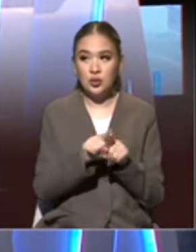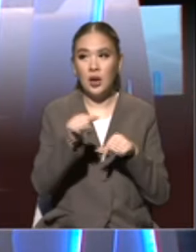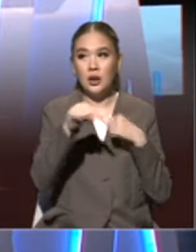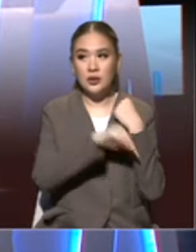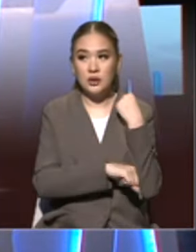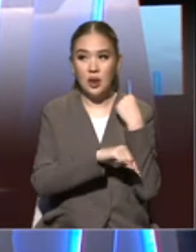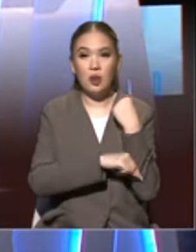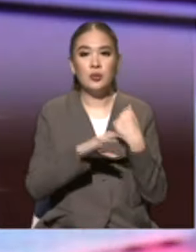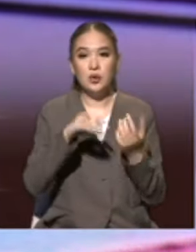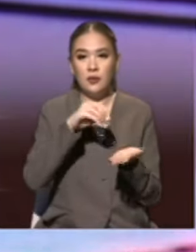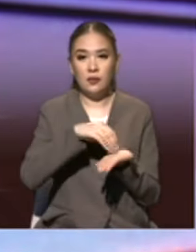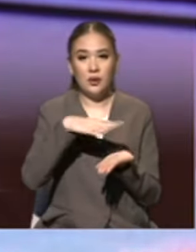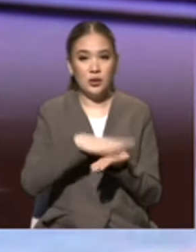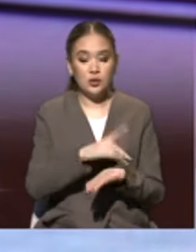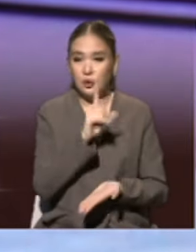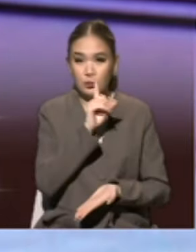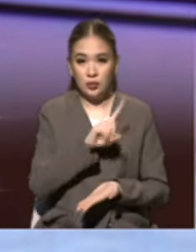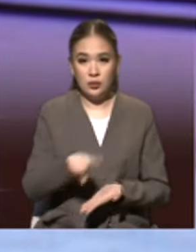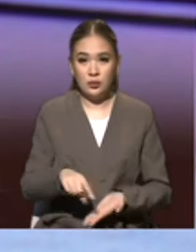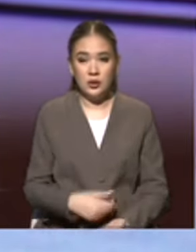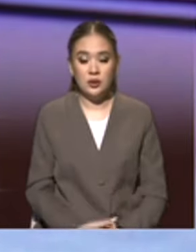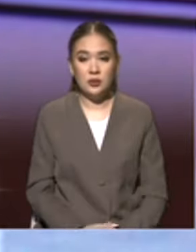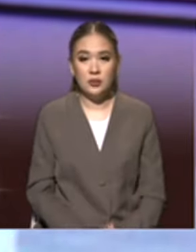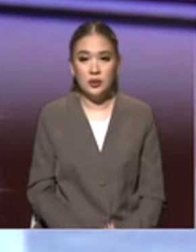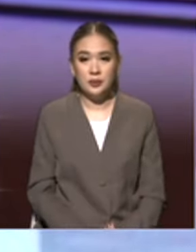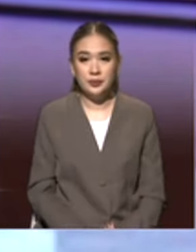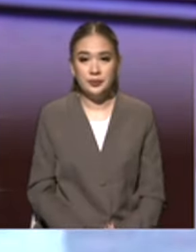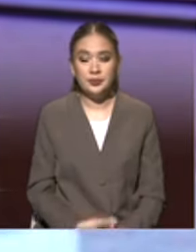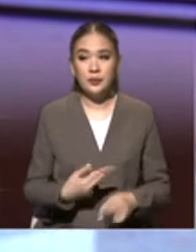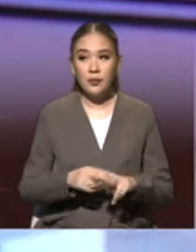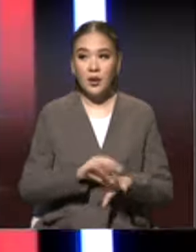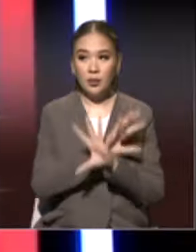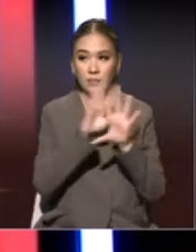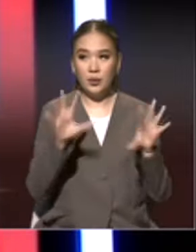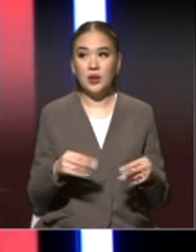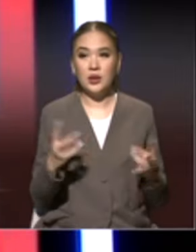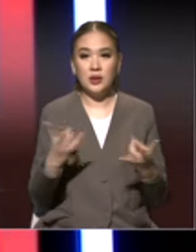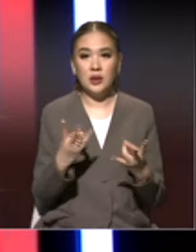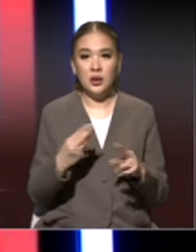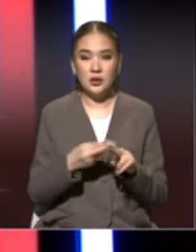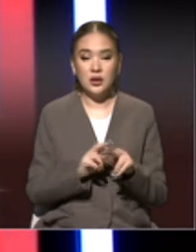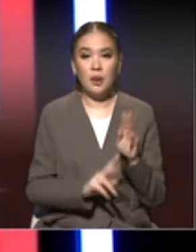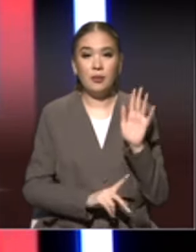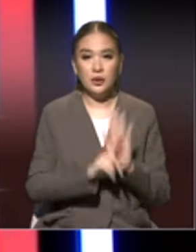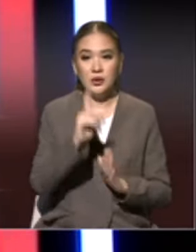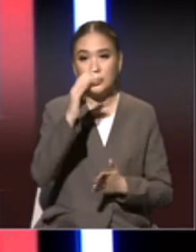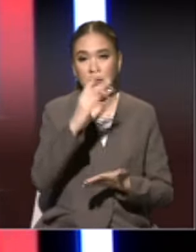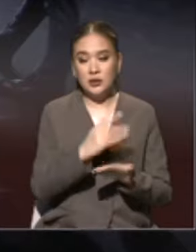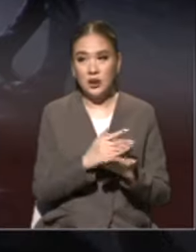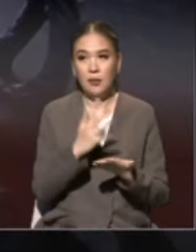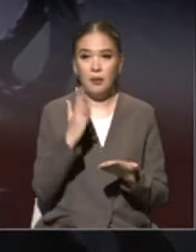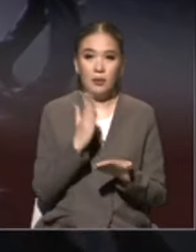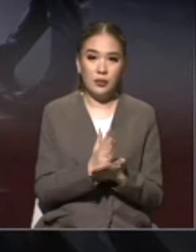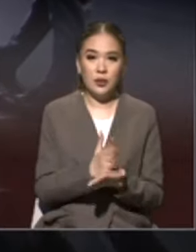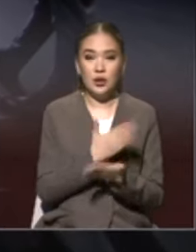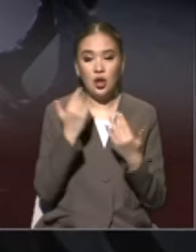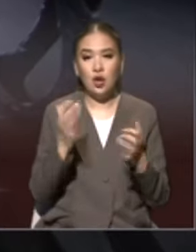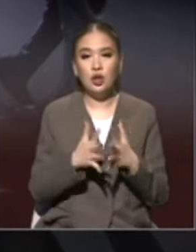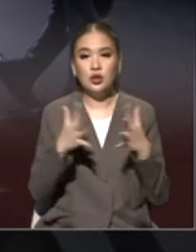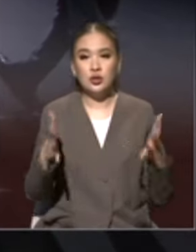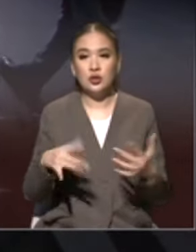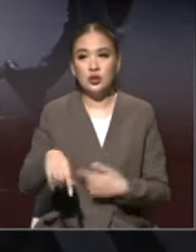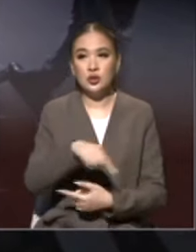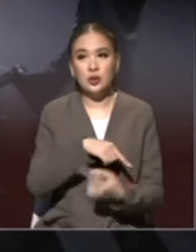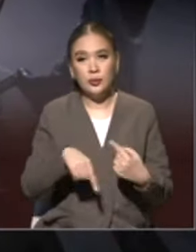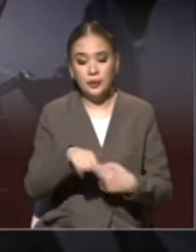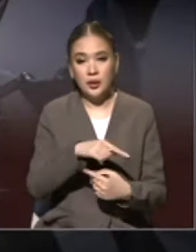жемқорлықтың фактілерін қоймай ма деген тағы сұрақтар туындайды. Соны барып тағы да өтегеннен кейін барып сол тізімнен табыла ма, табылмай ма? Ірі компаниялар ғана кіре ма,